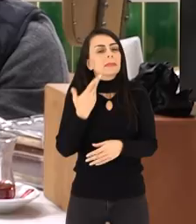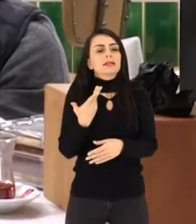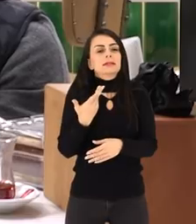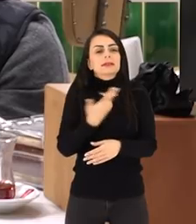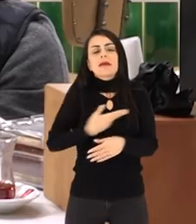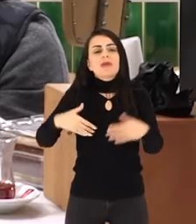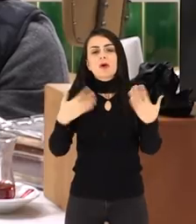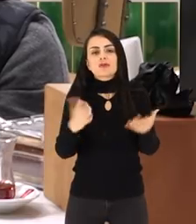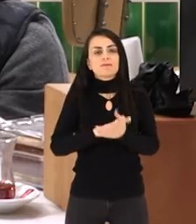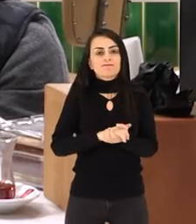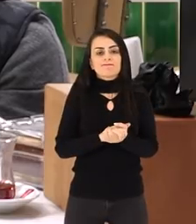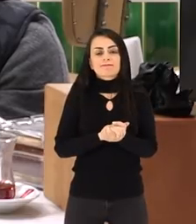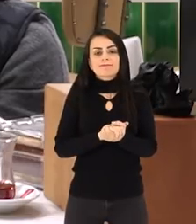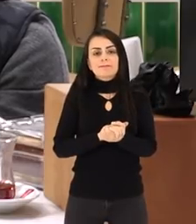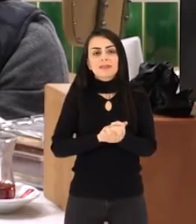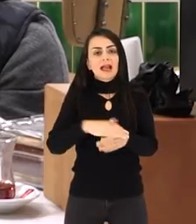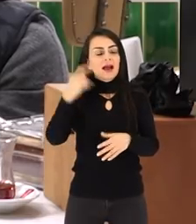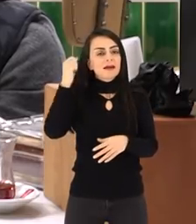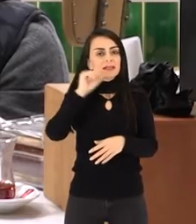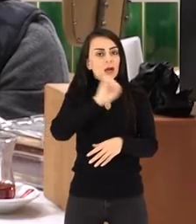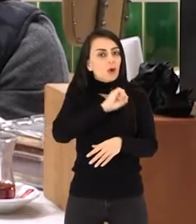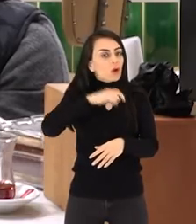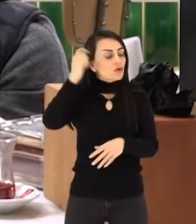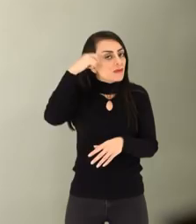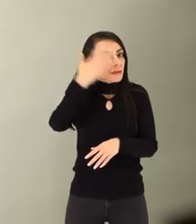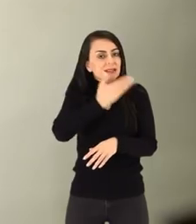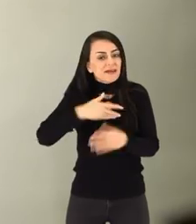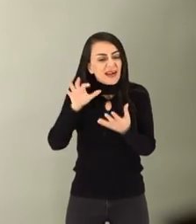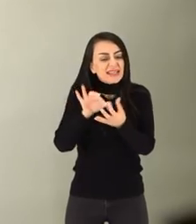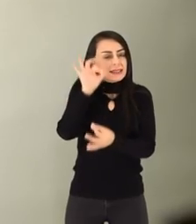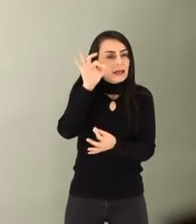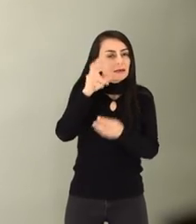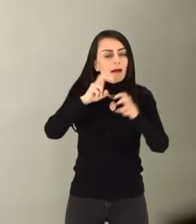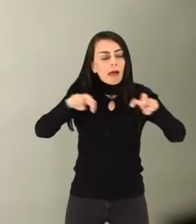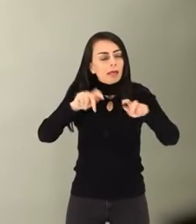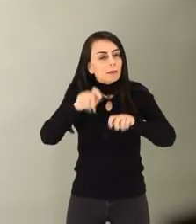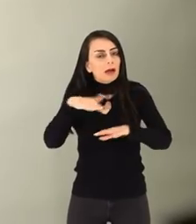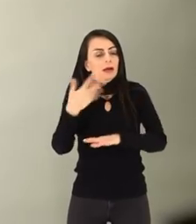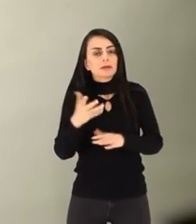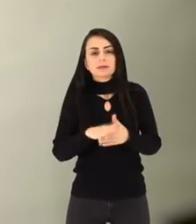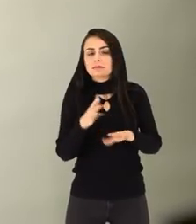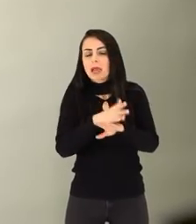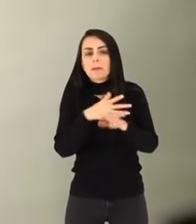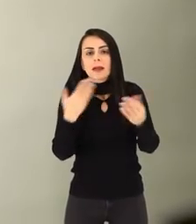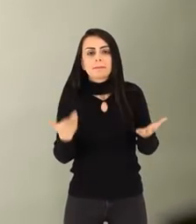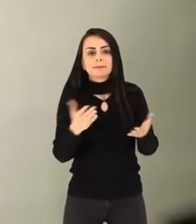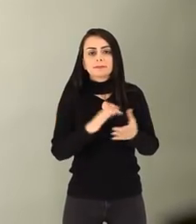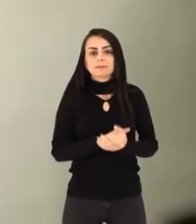korku filmlerini seven insanların niçin böyle bir şey yaptığına dair. Niçin? İşte korku korku niçin? Tarihi